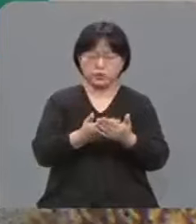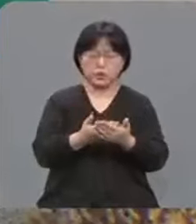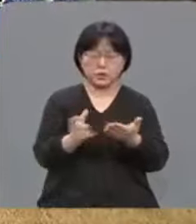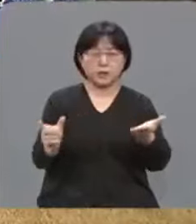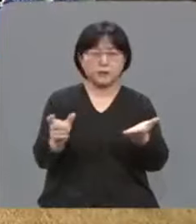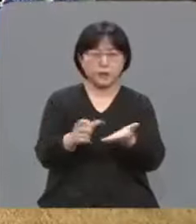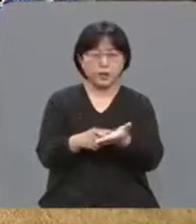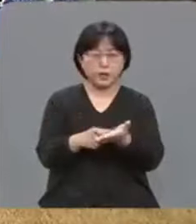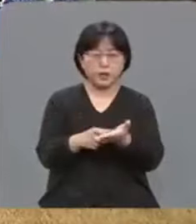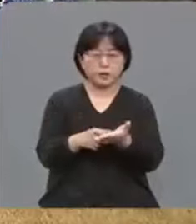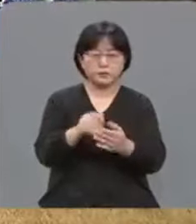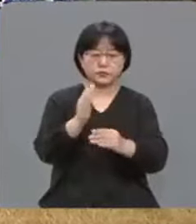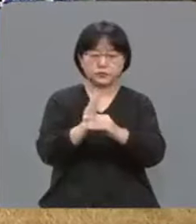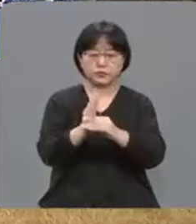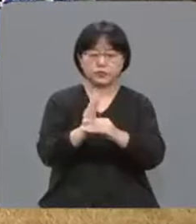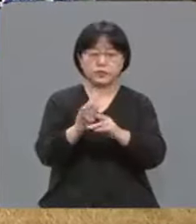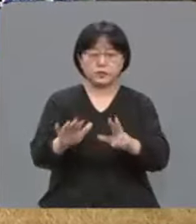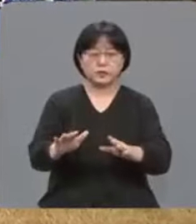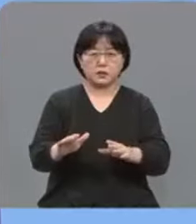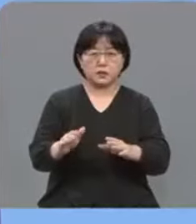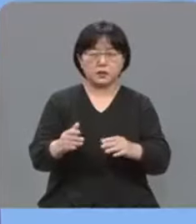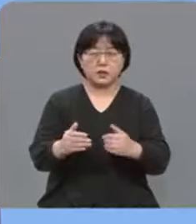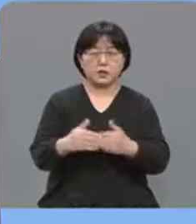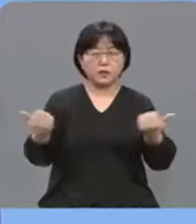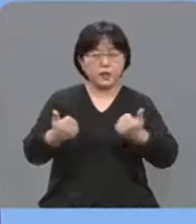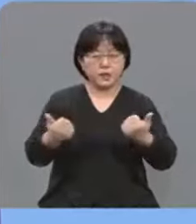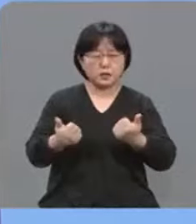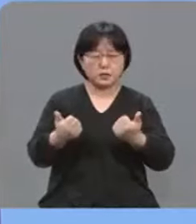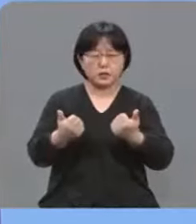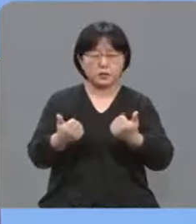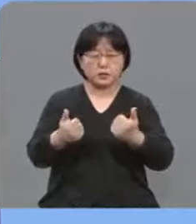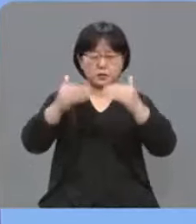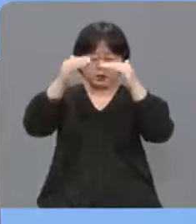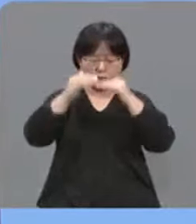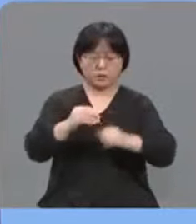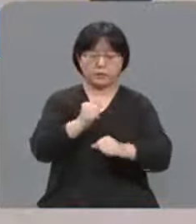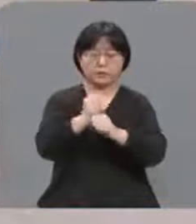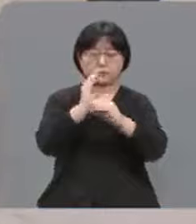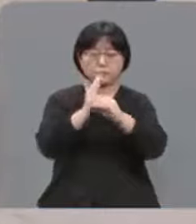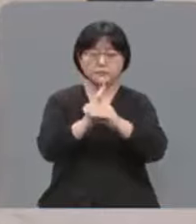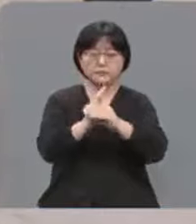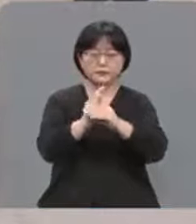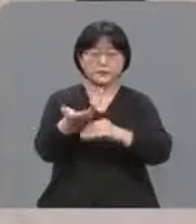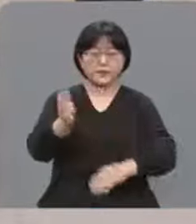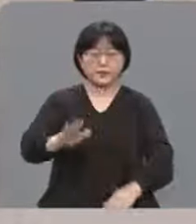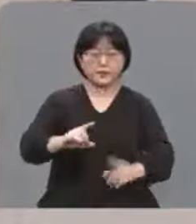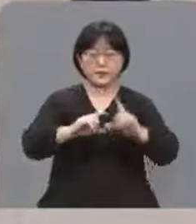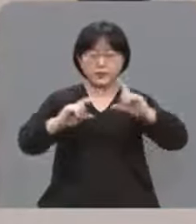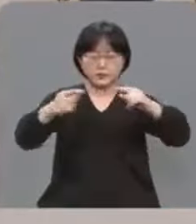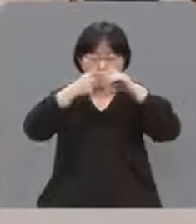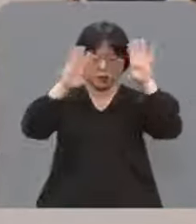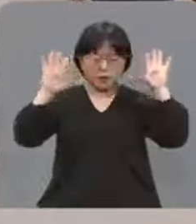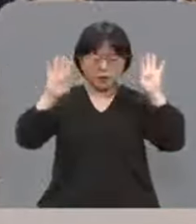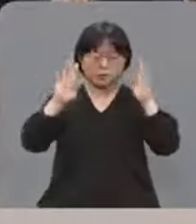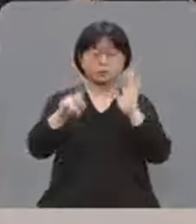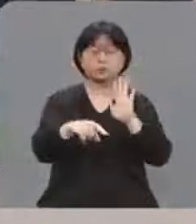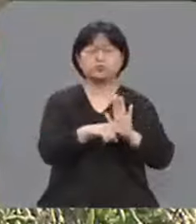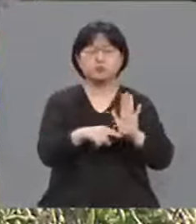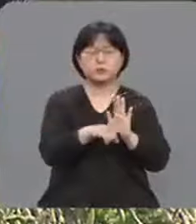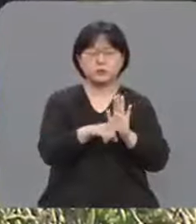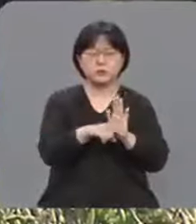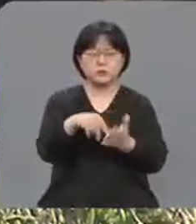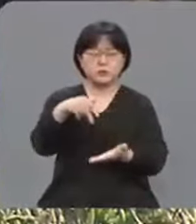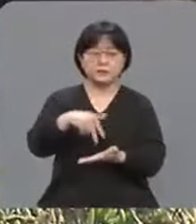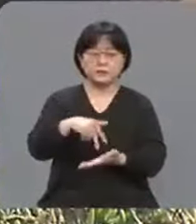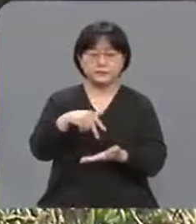들어가고 있고요 예 지금 같이 협의하면서 내용 작성하고 있습니다 하지만 일부 대학들은 부정적인 반응을